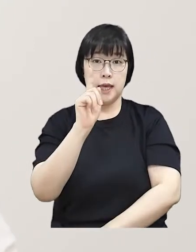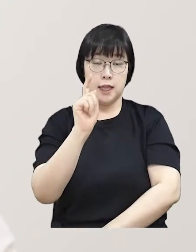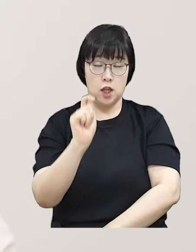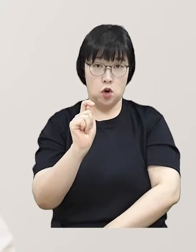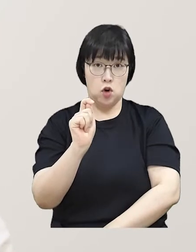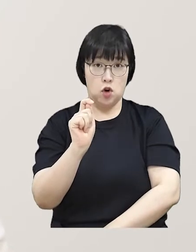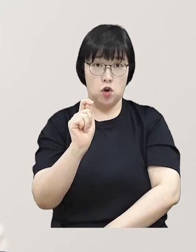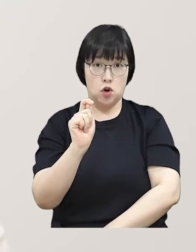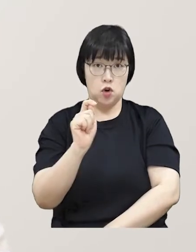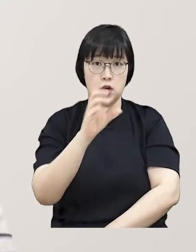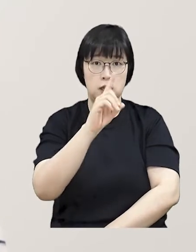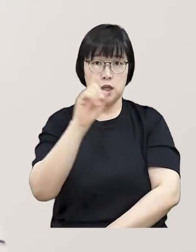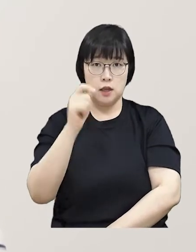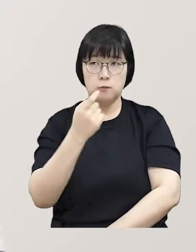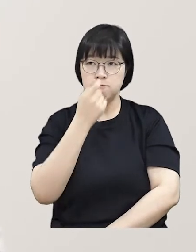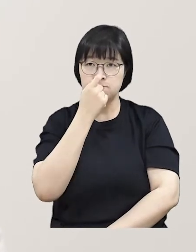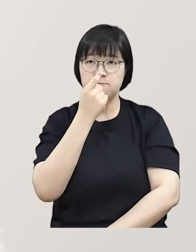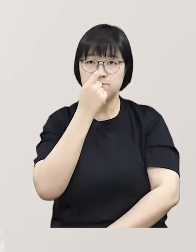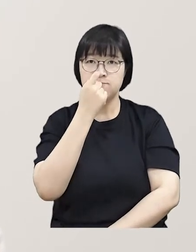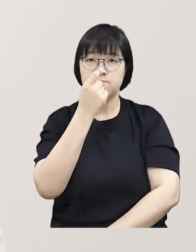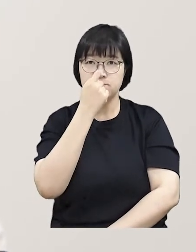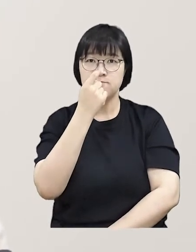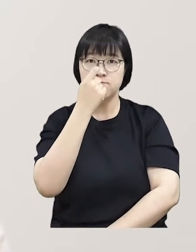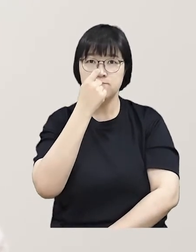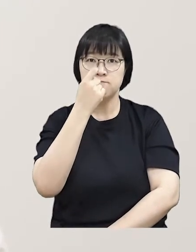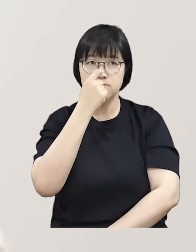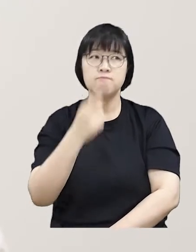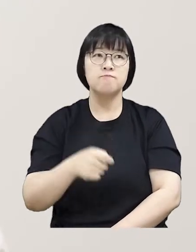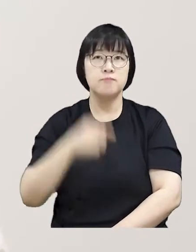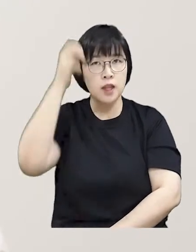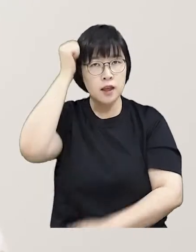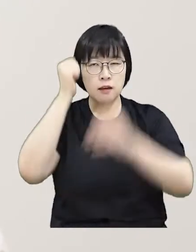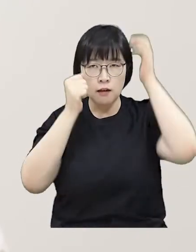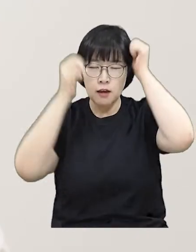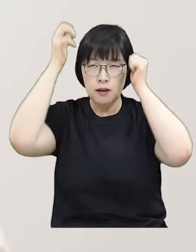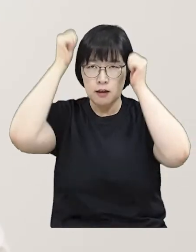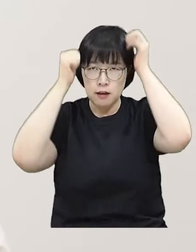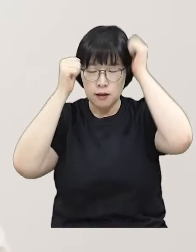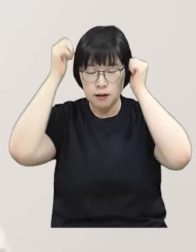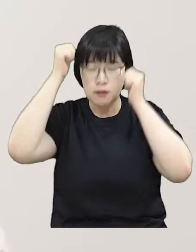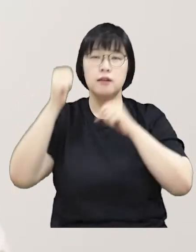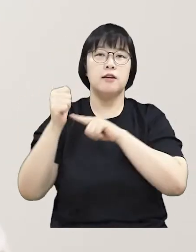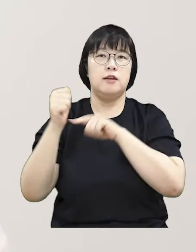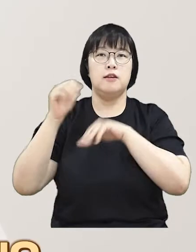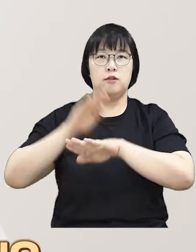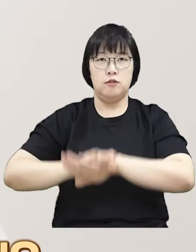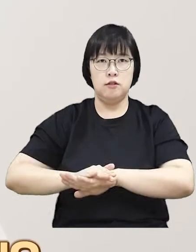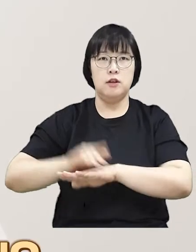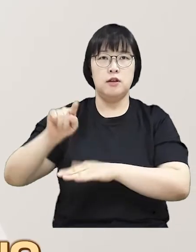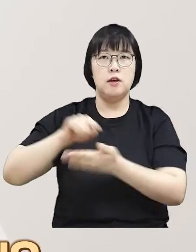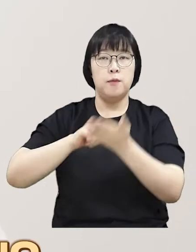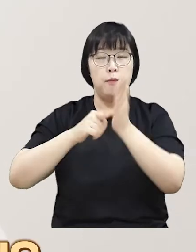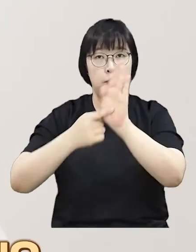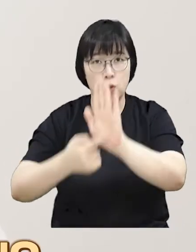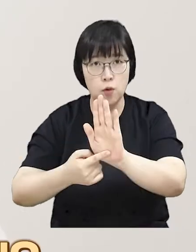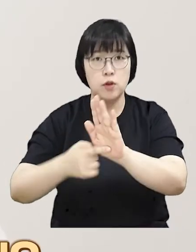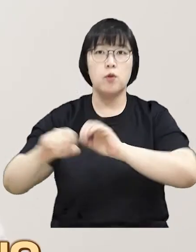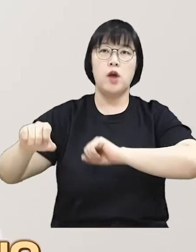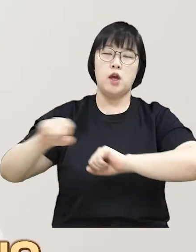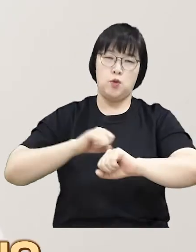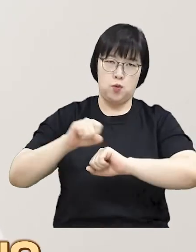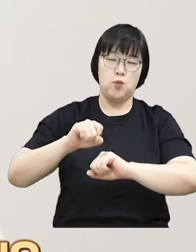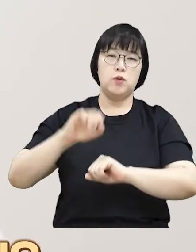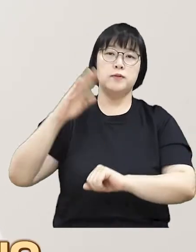아까 데이터 알았죠. 네. 그 데이터를 배워서 그 배운 내용으로 표현을 한 인식하고